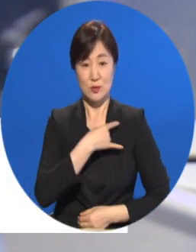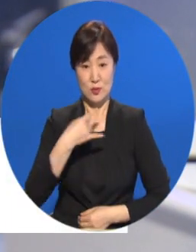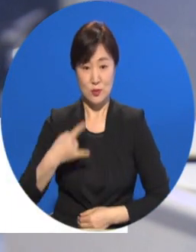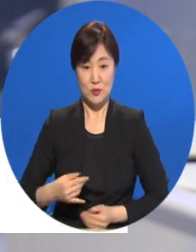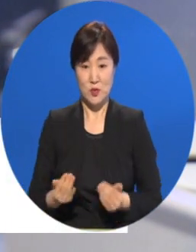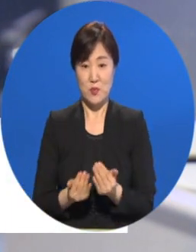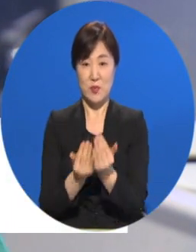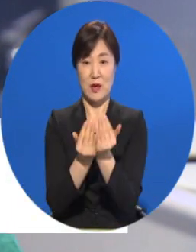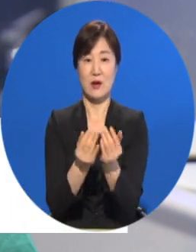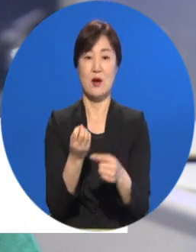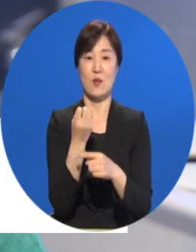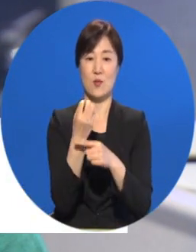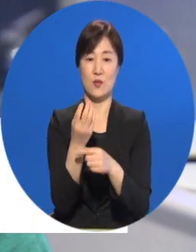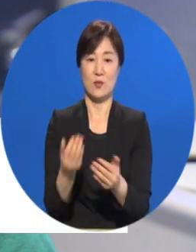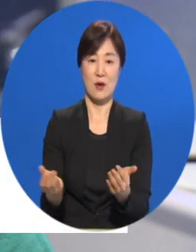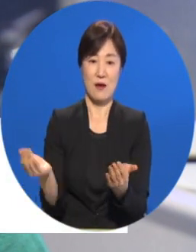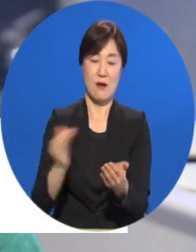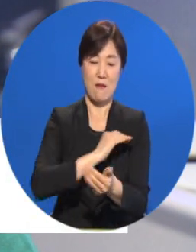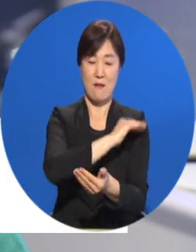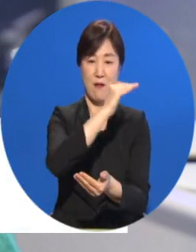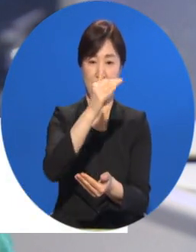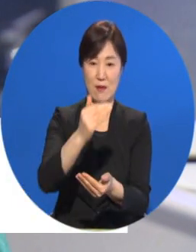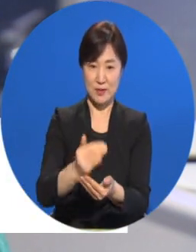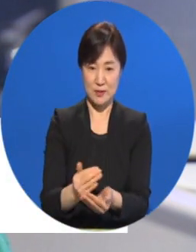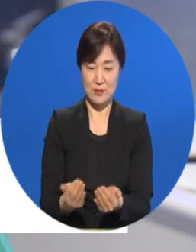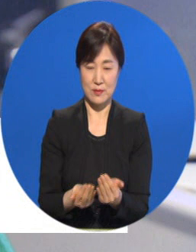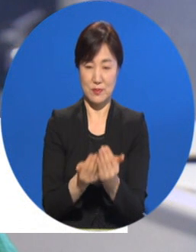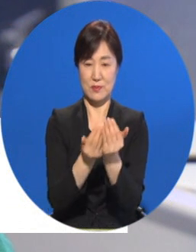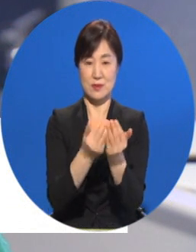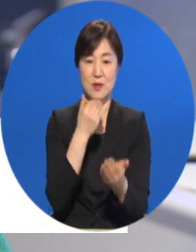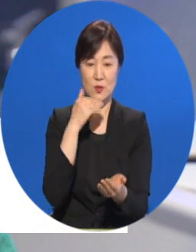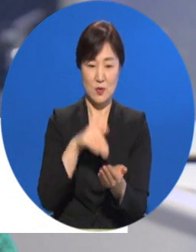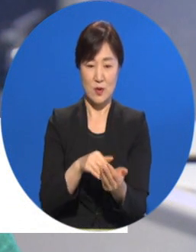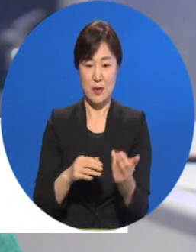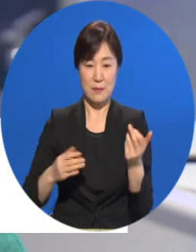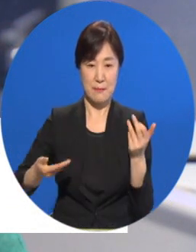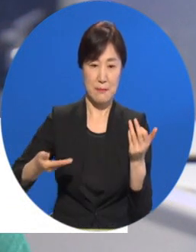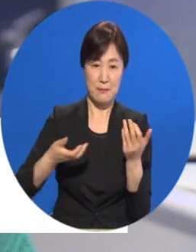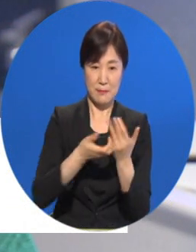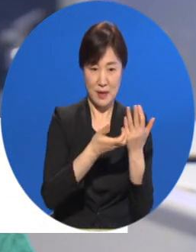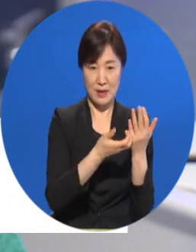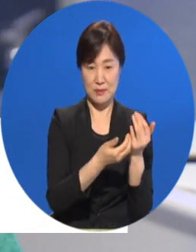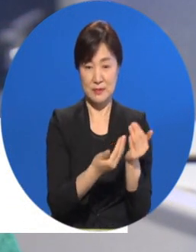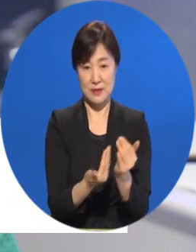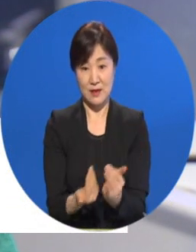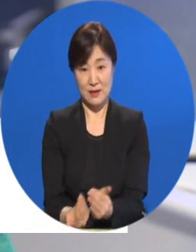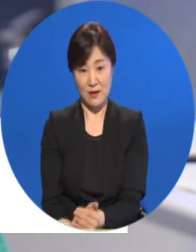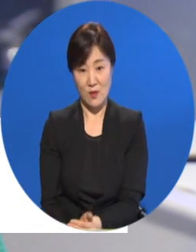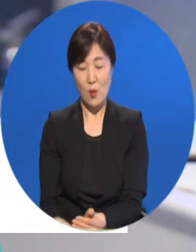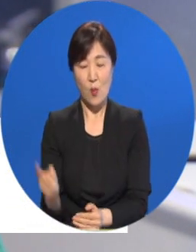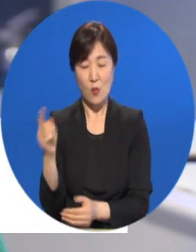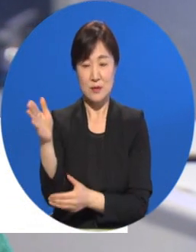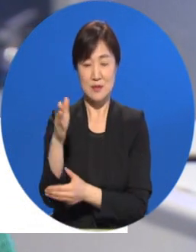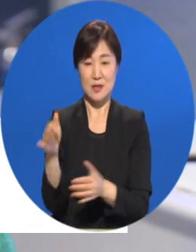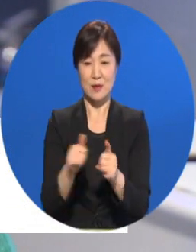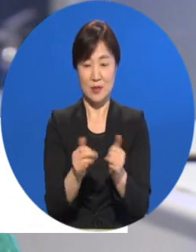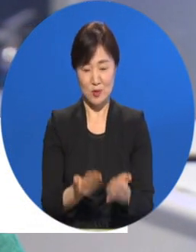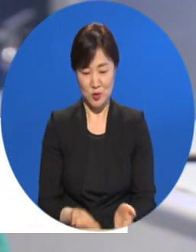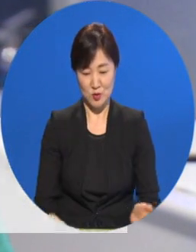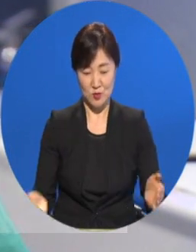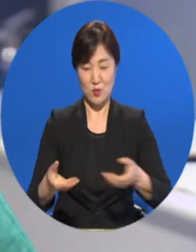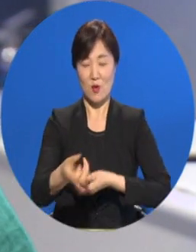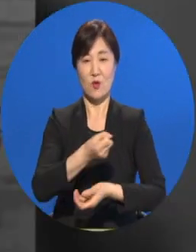싣고 오는데 갑자기 암초에 부딪혀갖고 그게 다 가라앉았는데 어떤 어부가